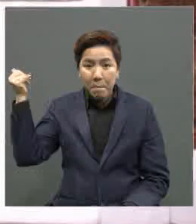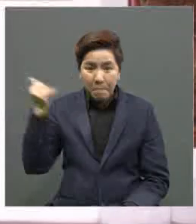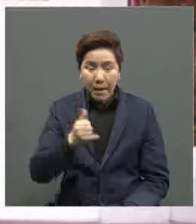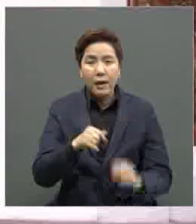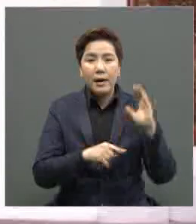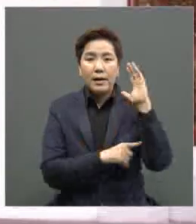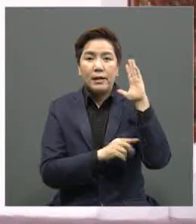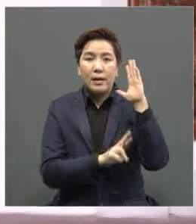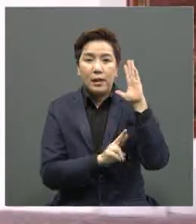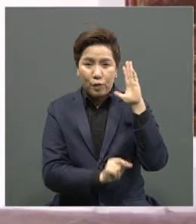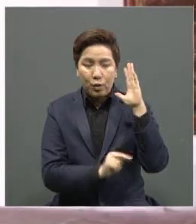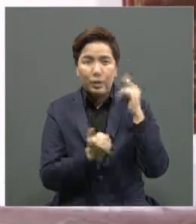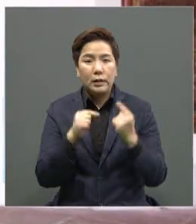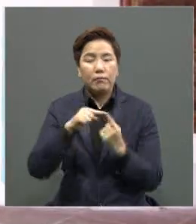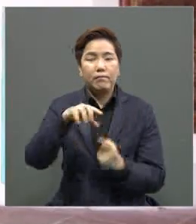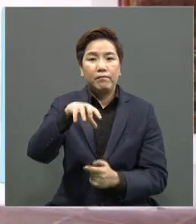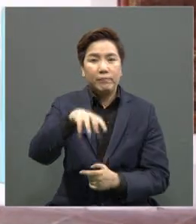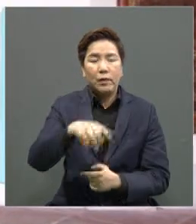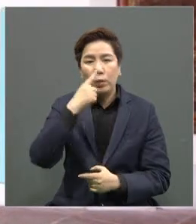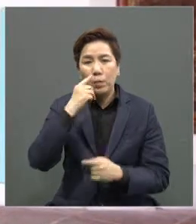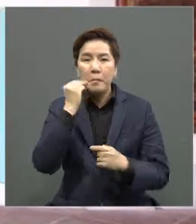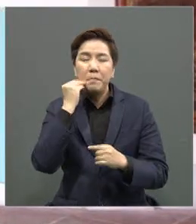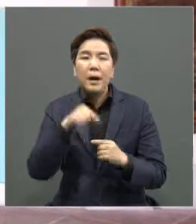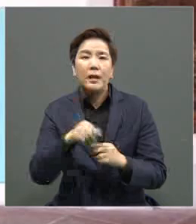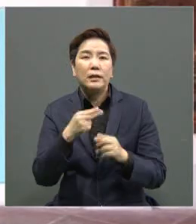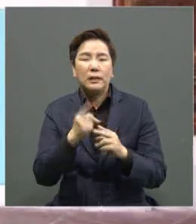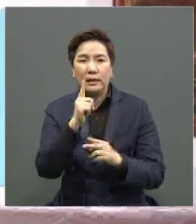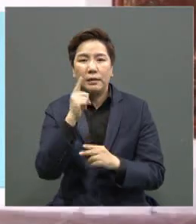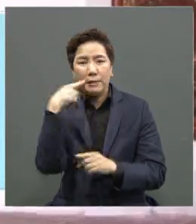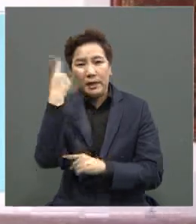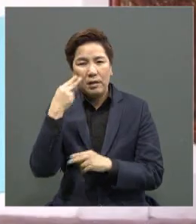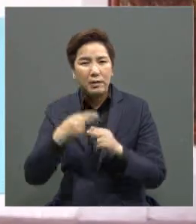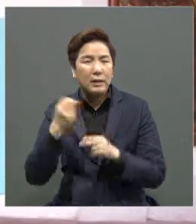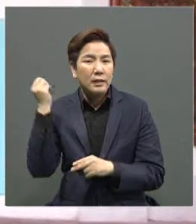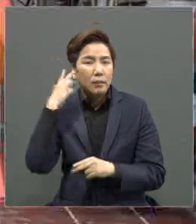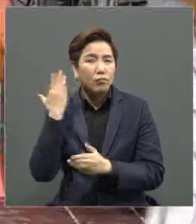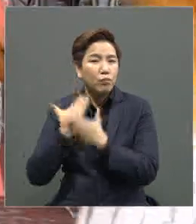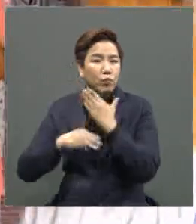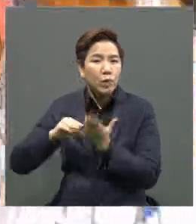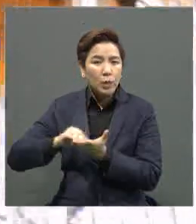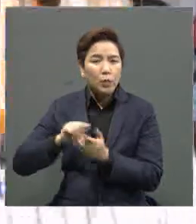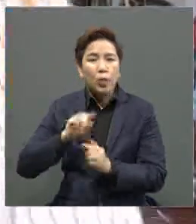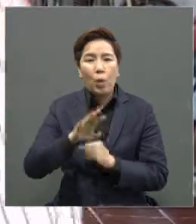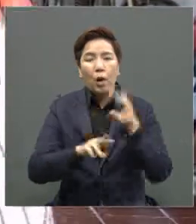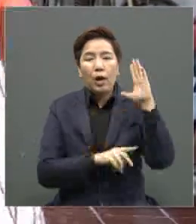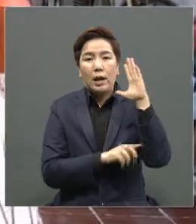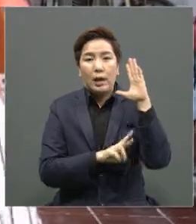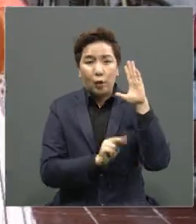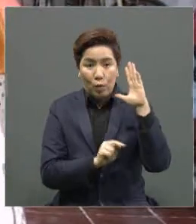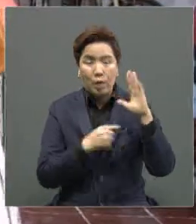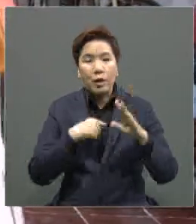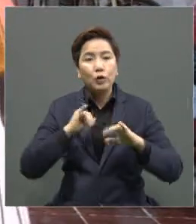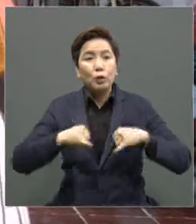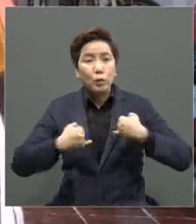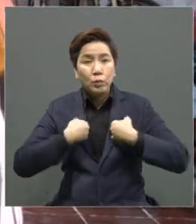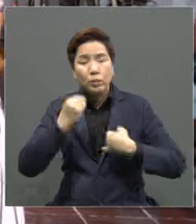หวัดระนองส่วนนี้ค่ะก็เป็นบรรยากาศของบ้านเทียนสือค่ะหนึ่งในแหล่งท่องเที่ยวทางเชิงประวัติศาสตร์ของจังหวัดเจ้าของบ้านเทียนสือมองว่